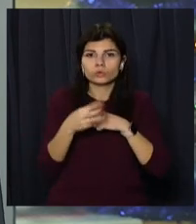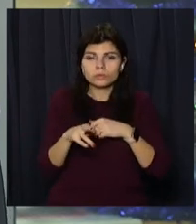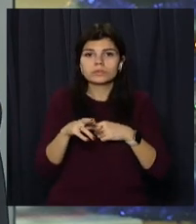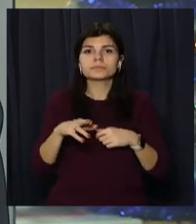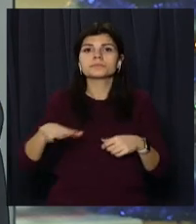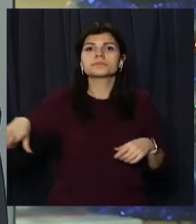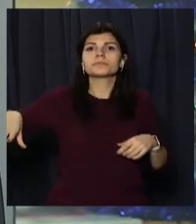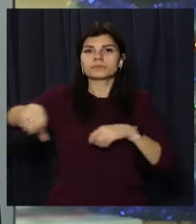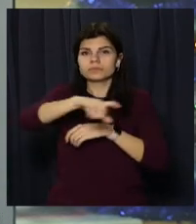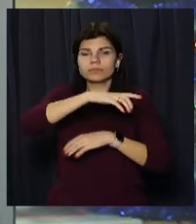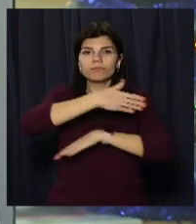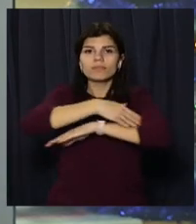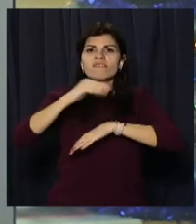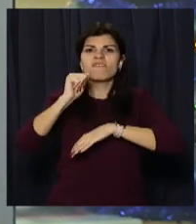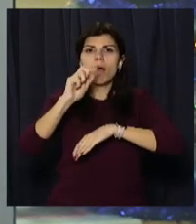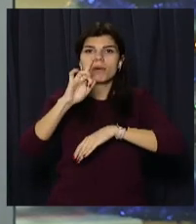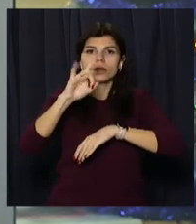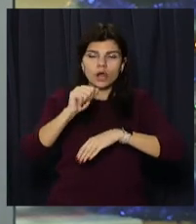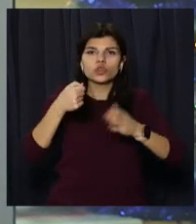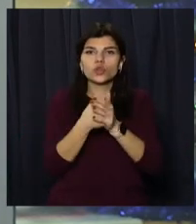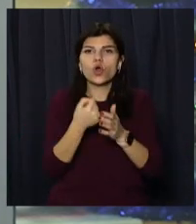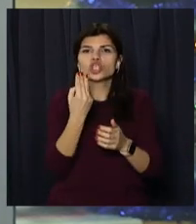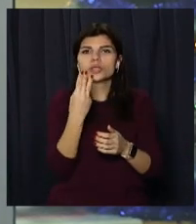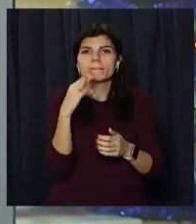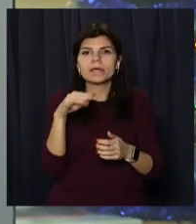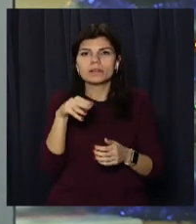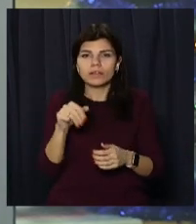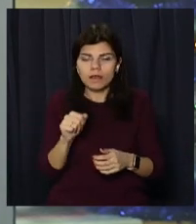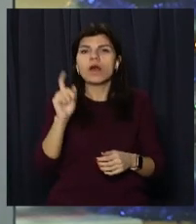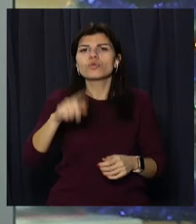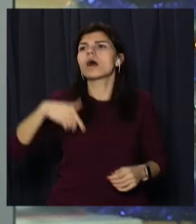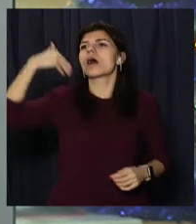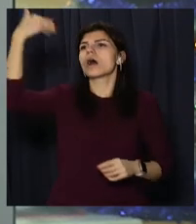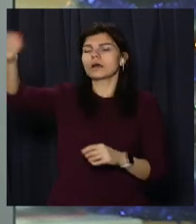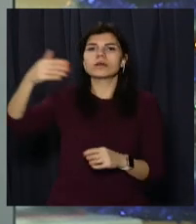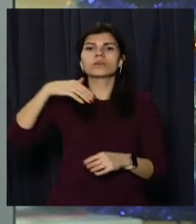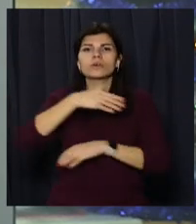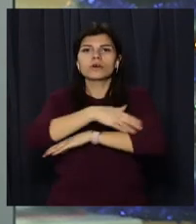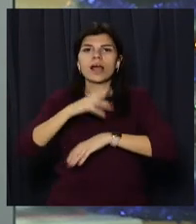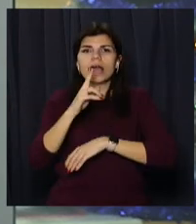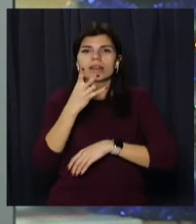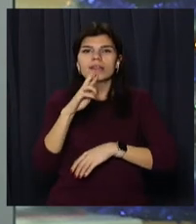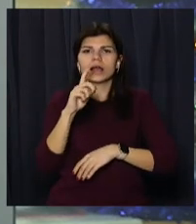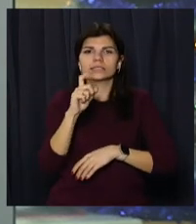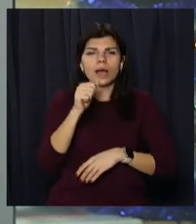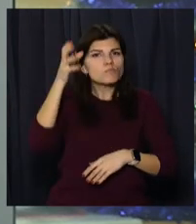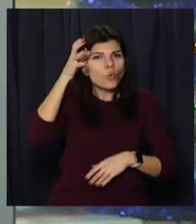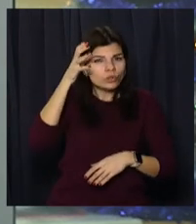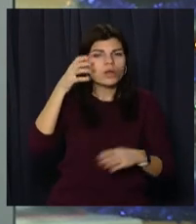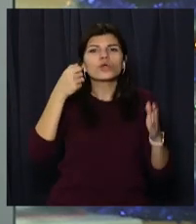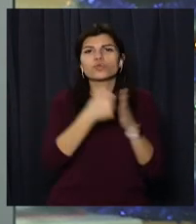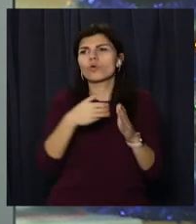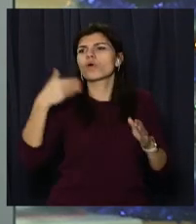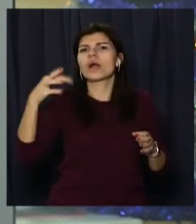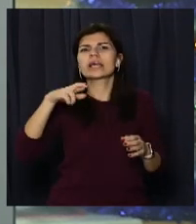рух автотранспорту від вулиці Фабра до вулиці Шмідта, а також на провулку Скориківському від вулиці Князя Ярослава Мудрого до